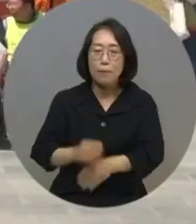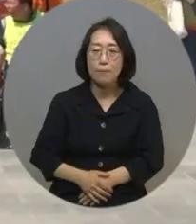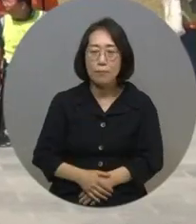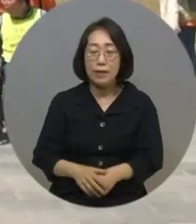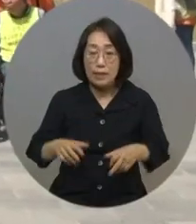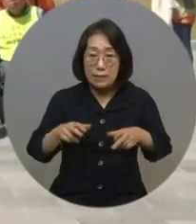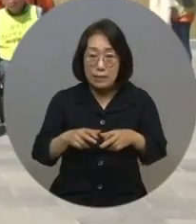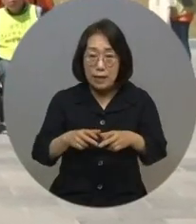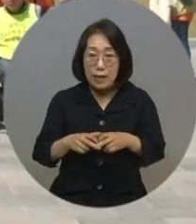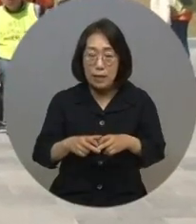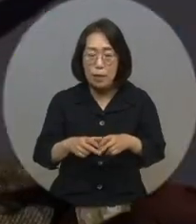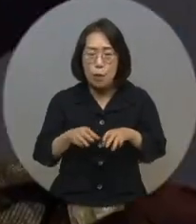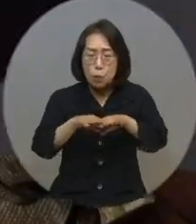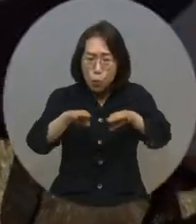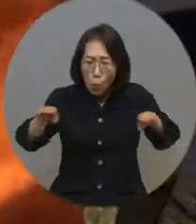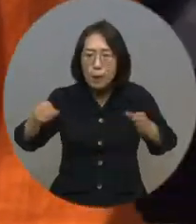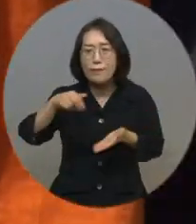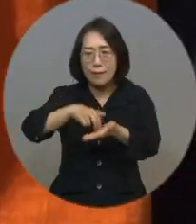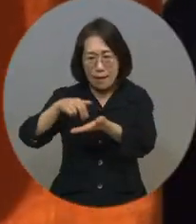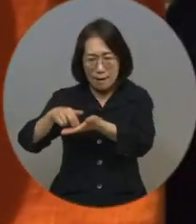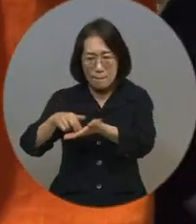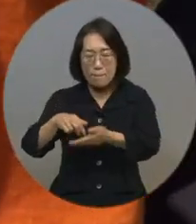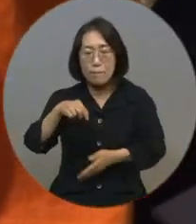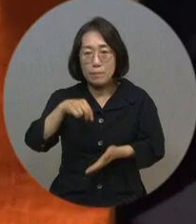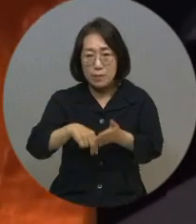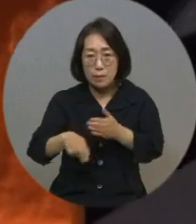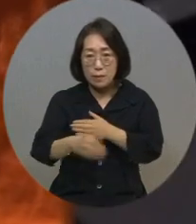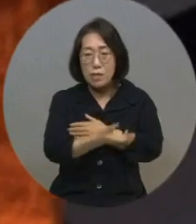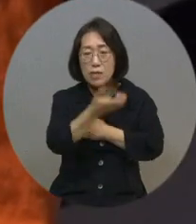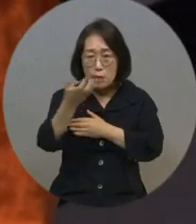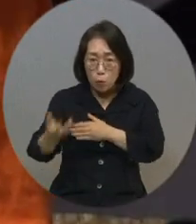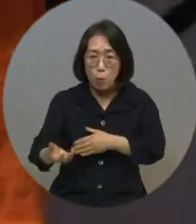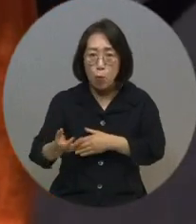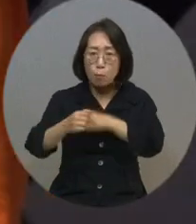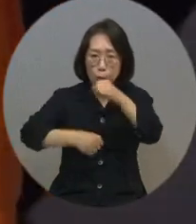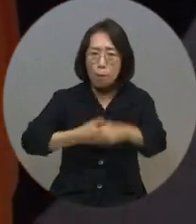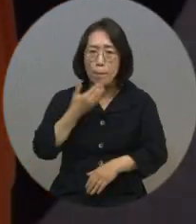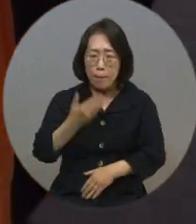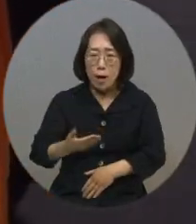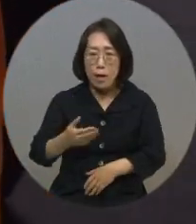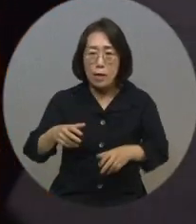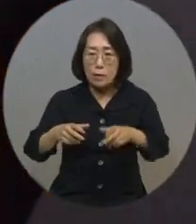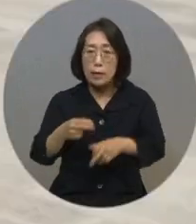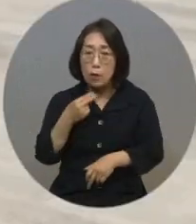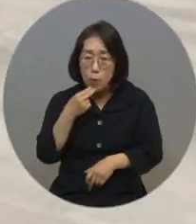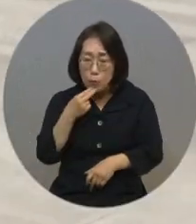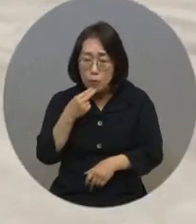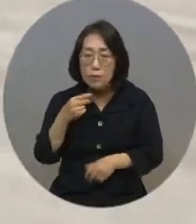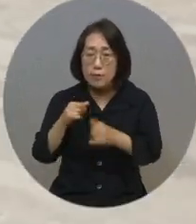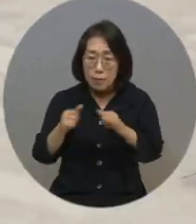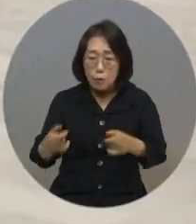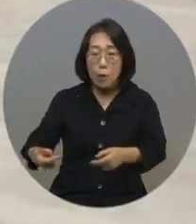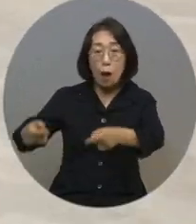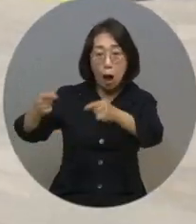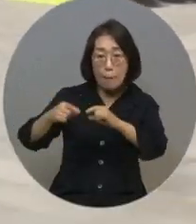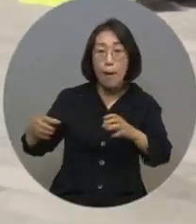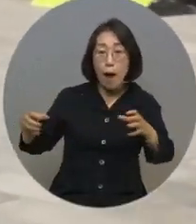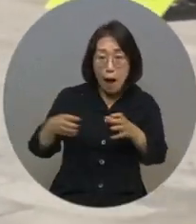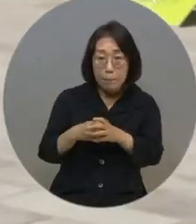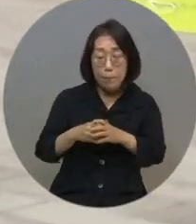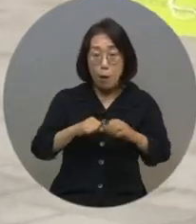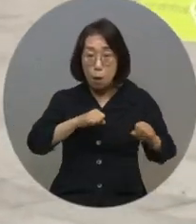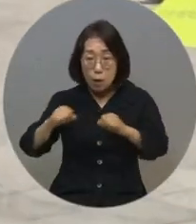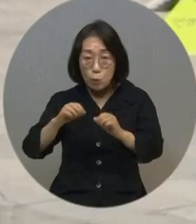장애인도 시민으로 이동하는 시대로를 외치는 그들과 비장애인도 뜻을 같이 할 수 있을 때